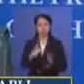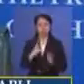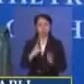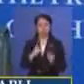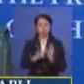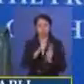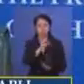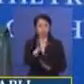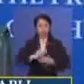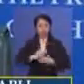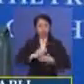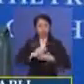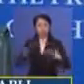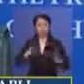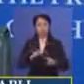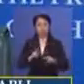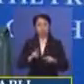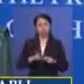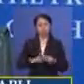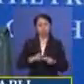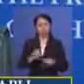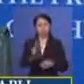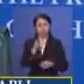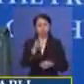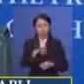3,8%-ке өсті. Әсіресе фармацевтика